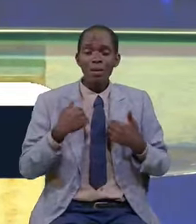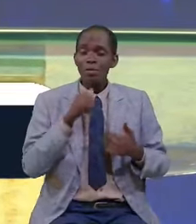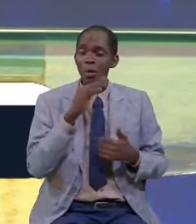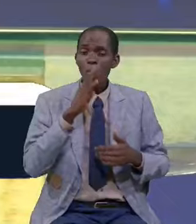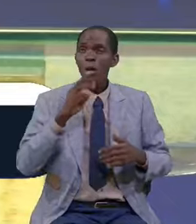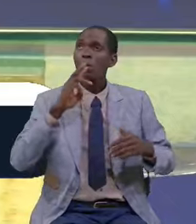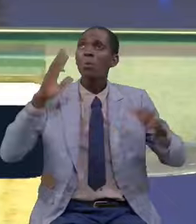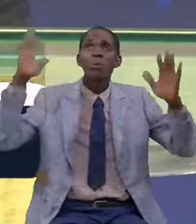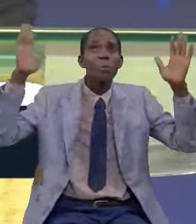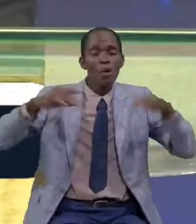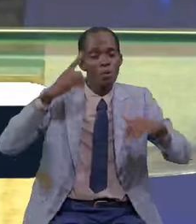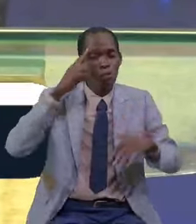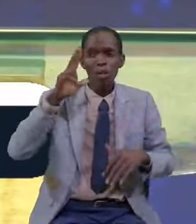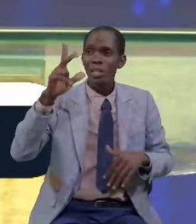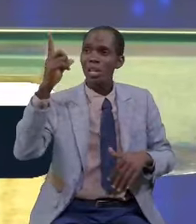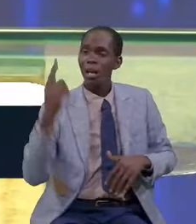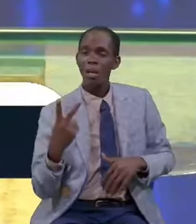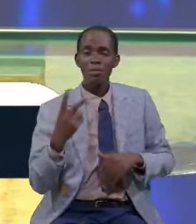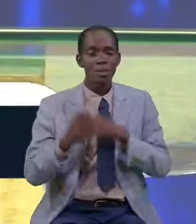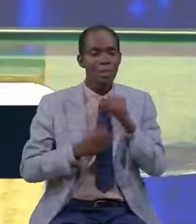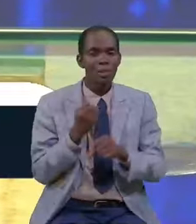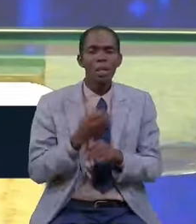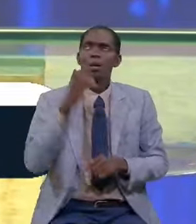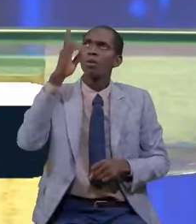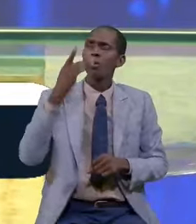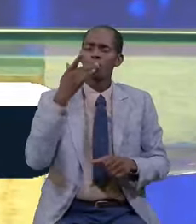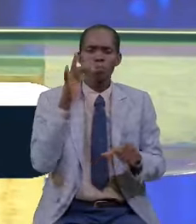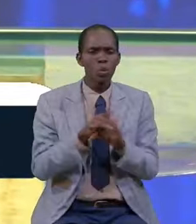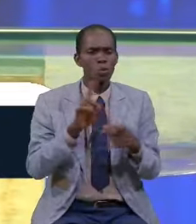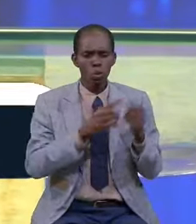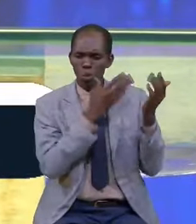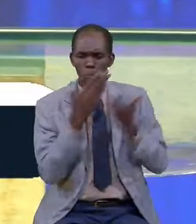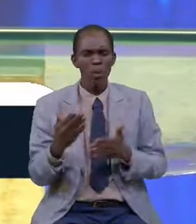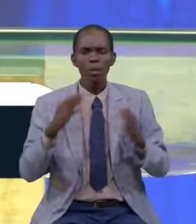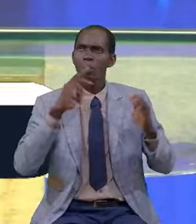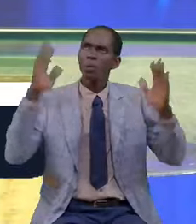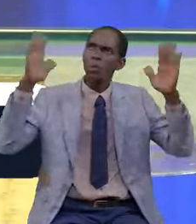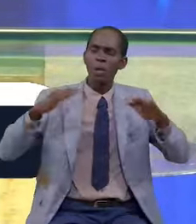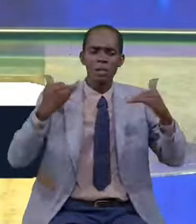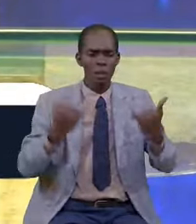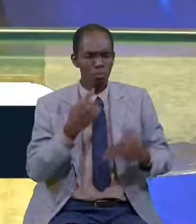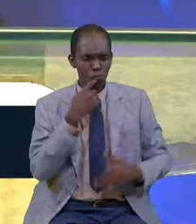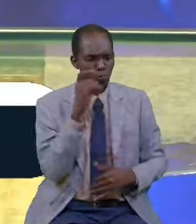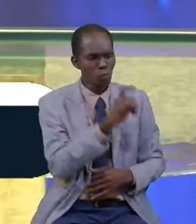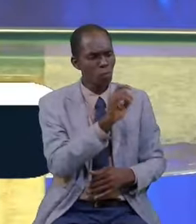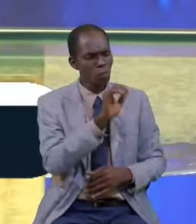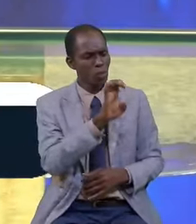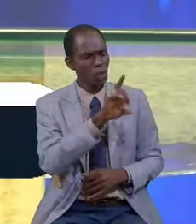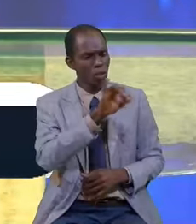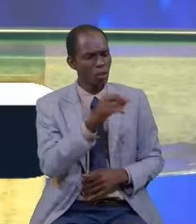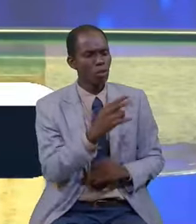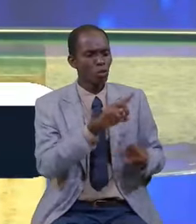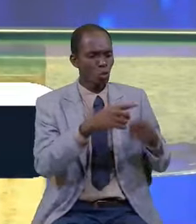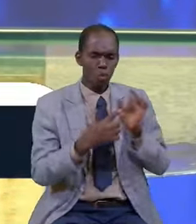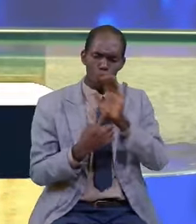3 ans et demi. Et Dieu a dit que je vais faire tomber la pluie. Maintenant, va te montrer. Akab, il n'avait pas de